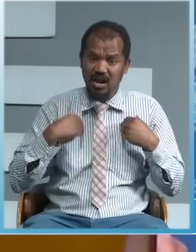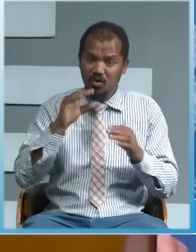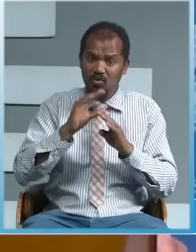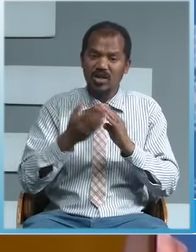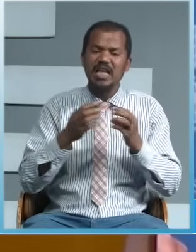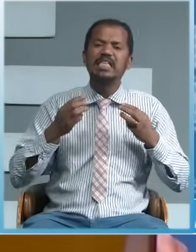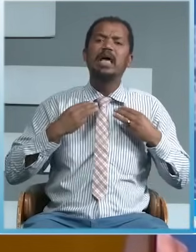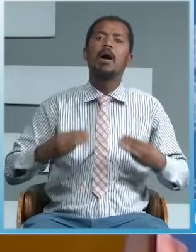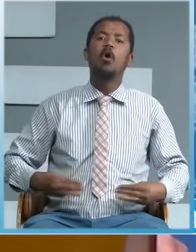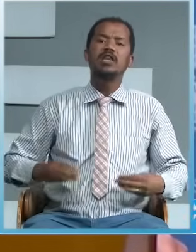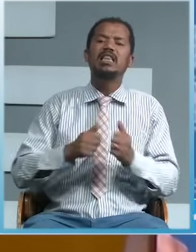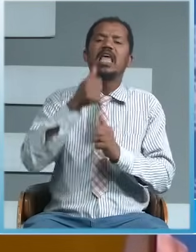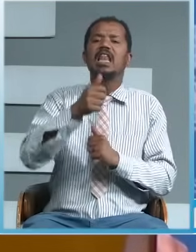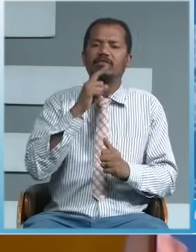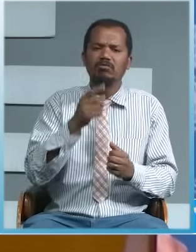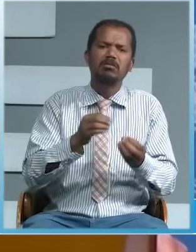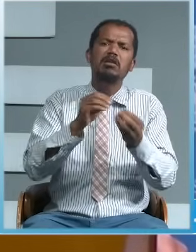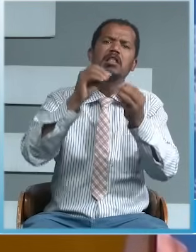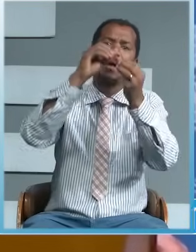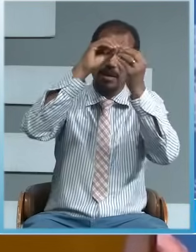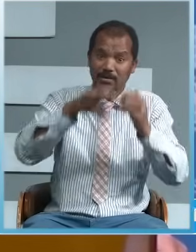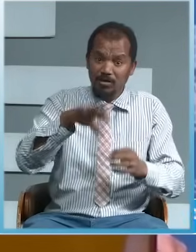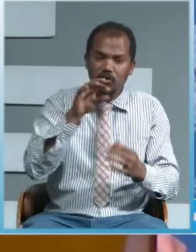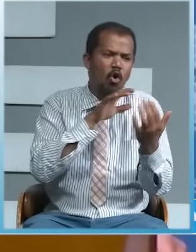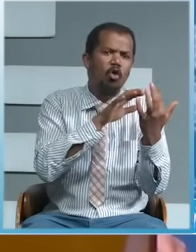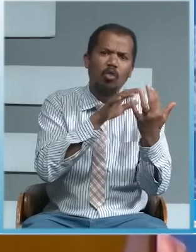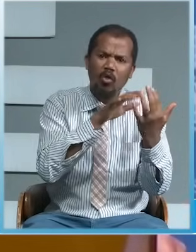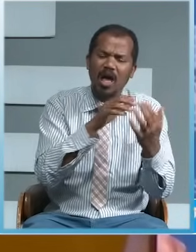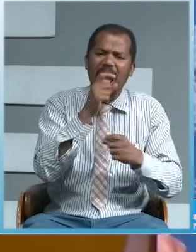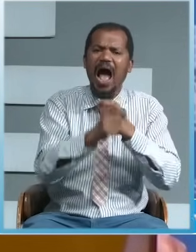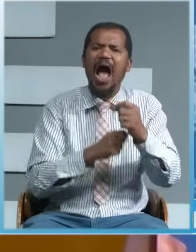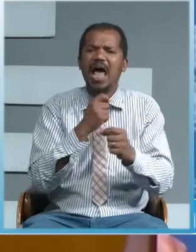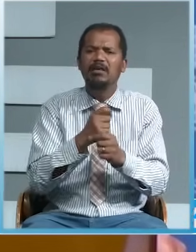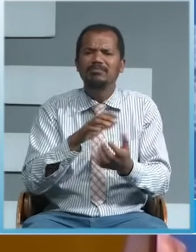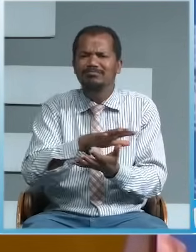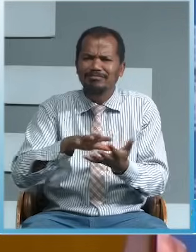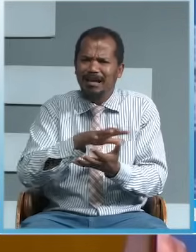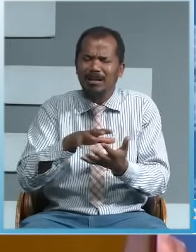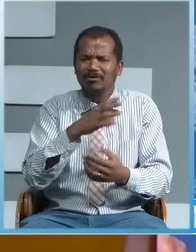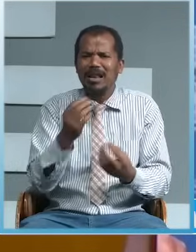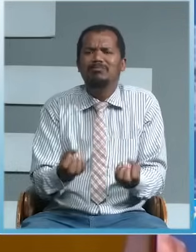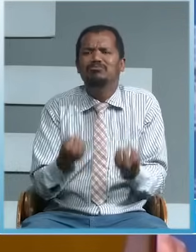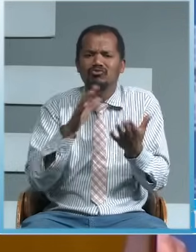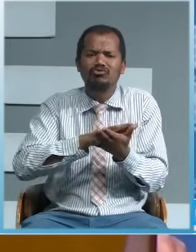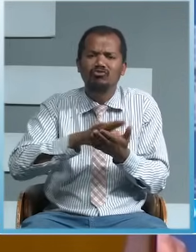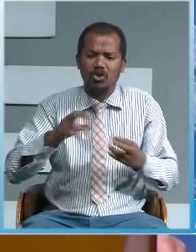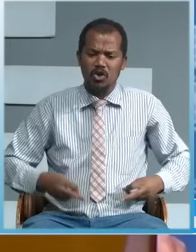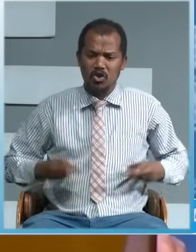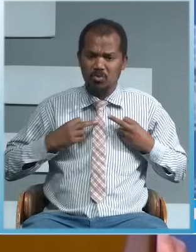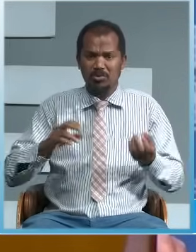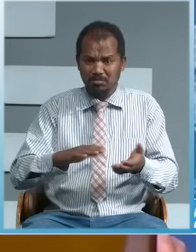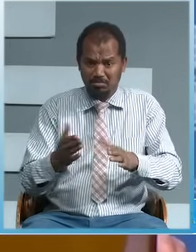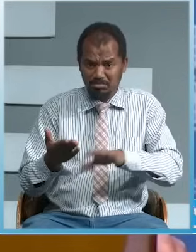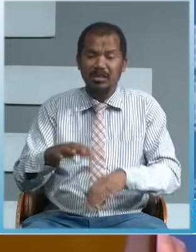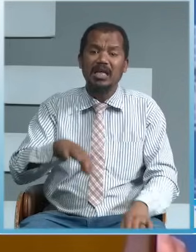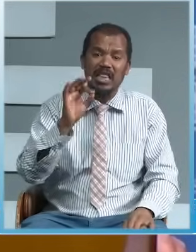በጋዛ ያለው ሁኔታ ከሰብአዊነት ያለፈ ነው። እየተባባሰ የሚገኘው ይህ ጦርነት ዓለምን እያናወጠና የበርካታ ንጹሐንን